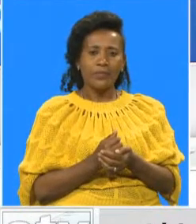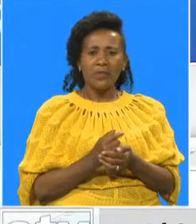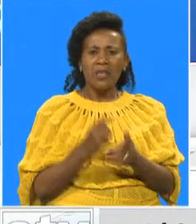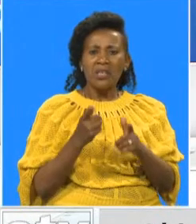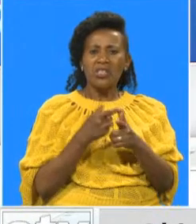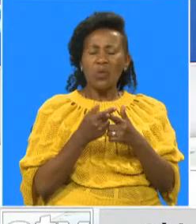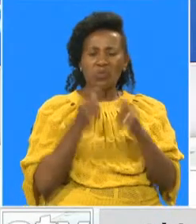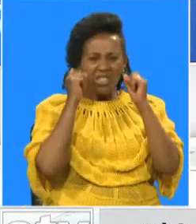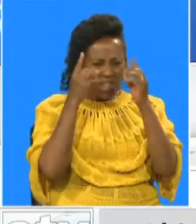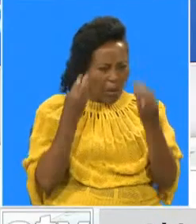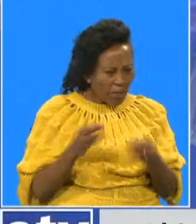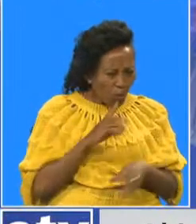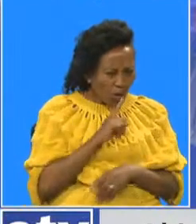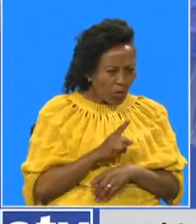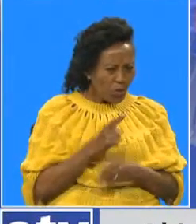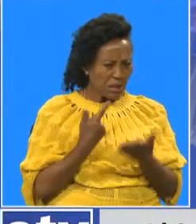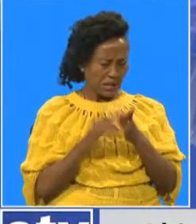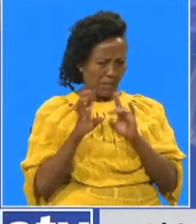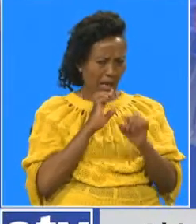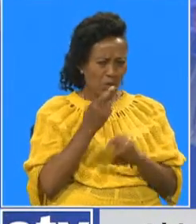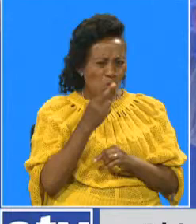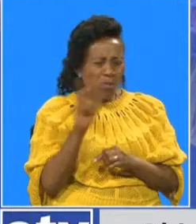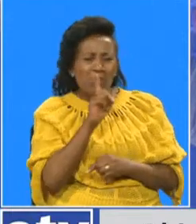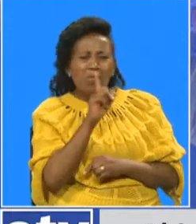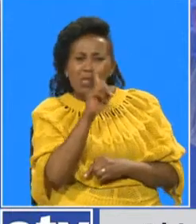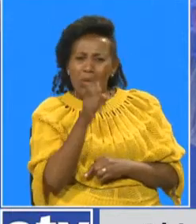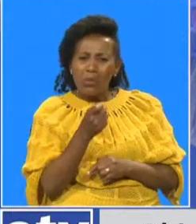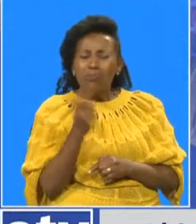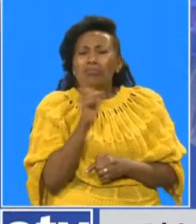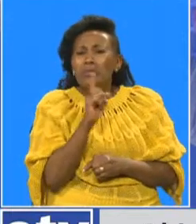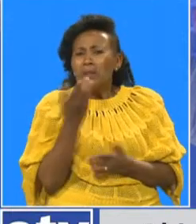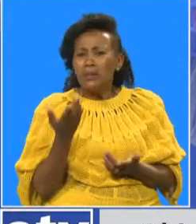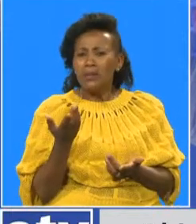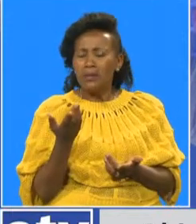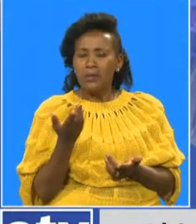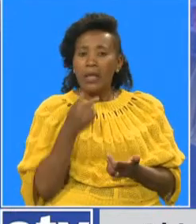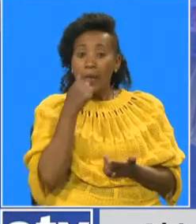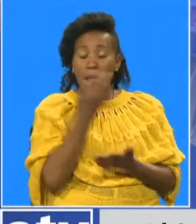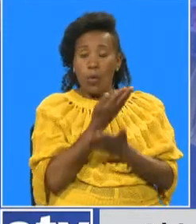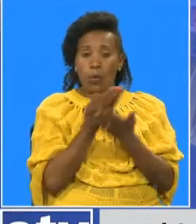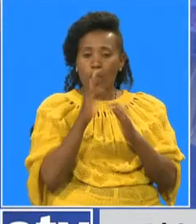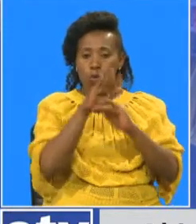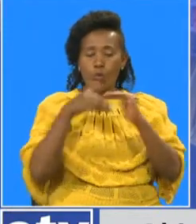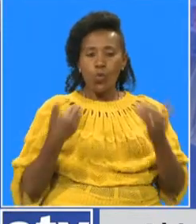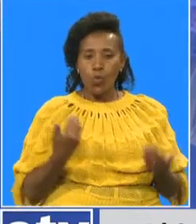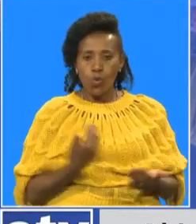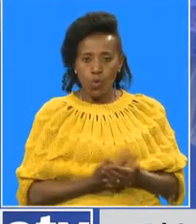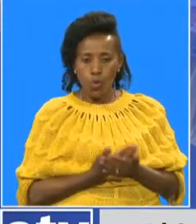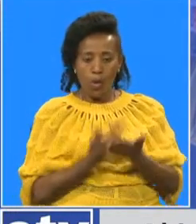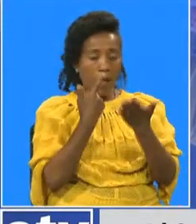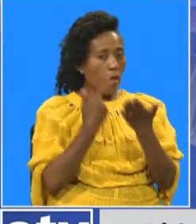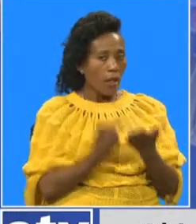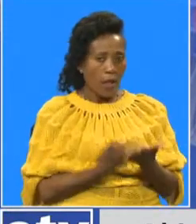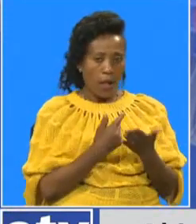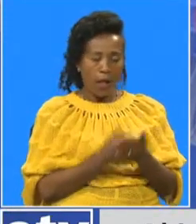እንደው ግንዛቤያ ተሆኖ ሰው እንዲህ የሚያደርገው ወይስ ምንድን ነው የሚለው ነገር ሁሉ